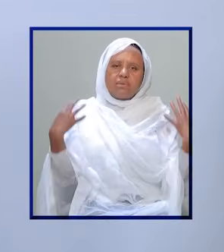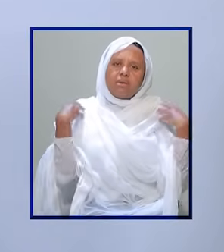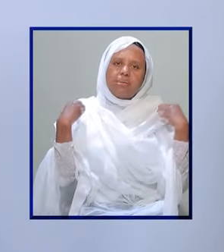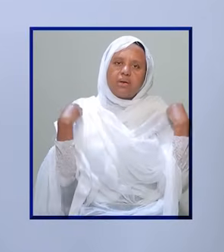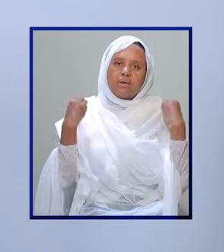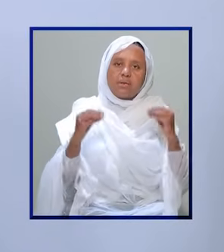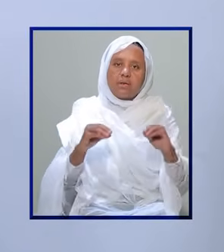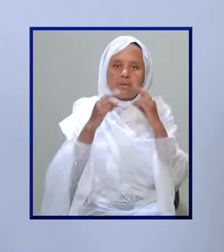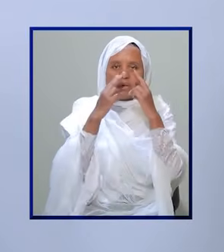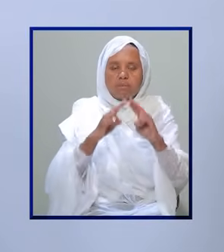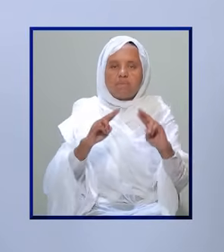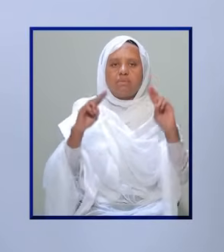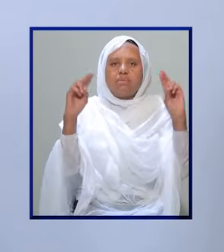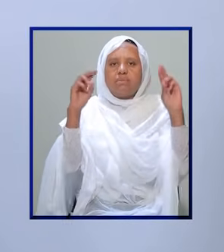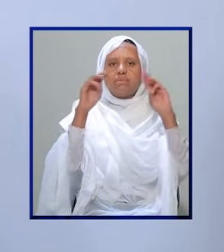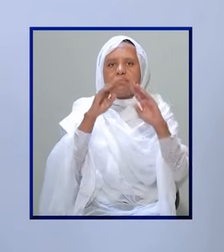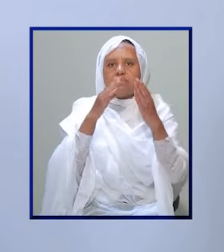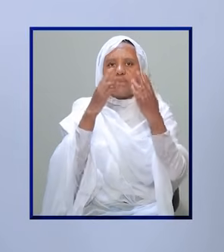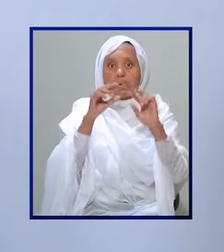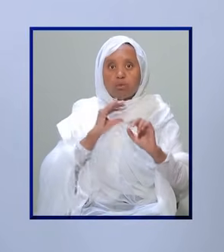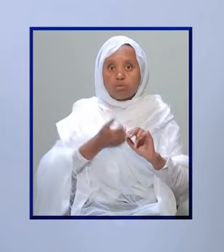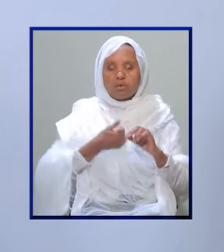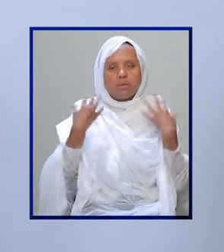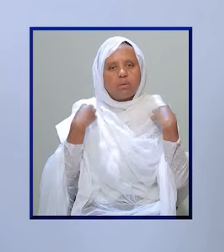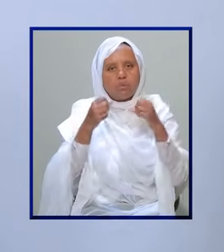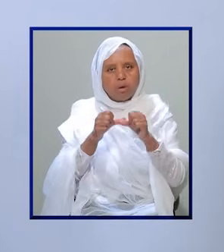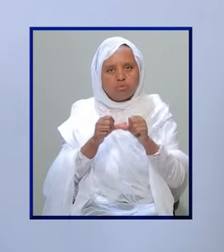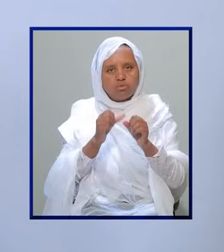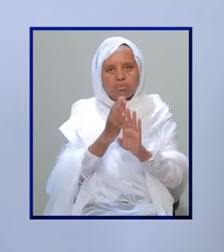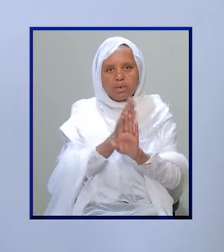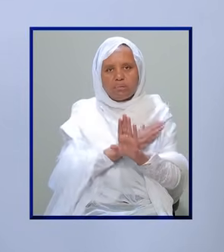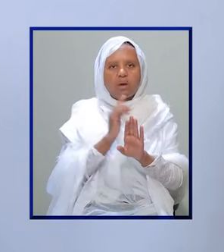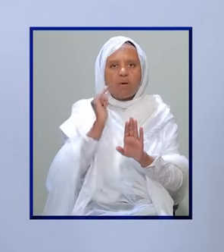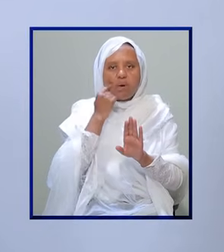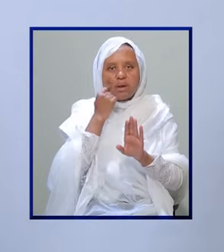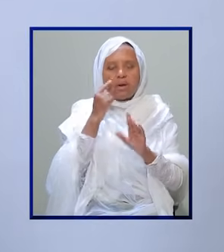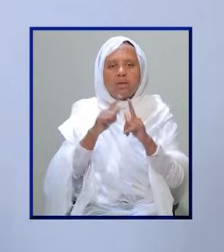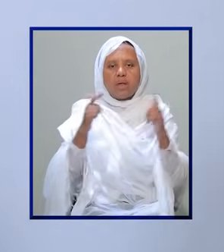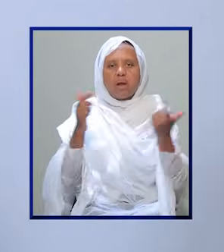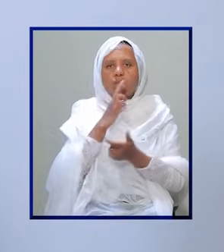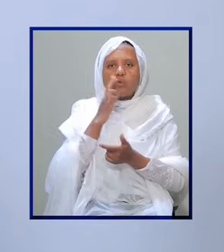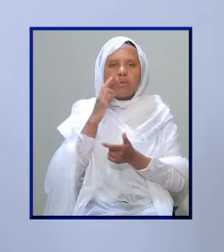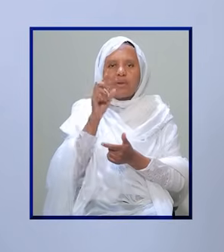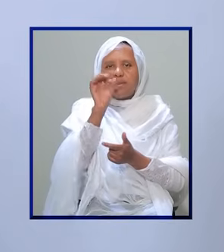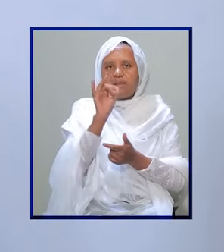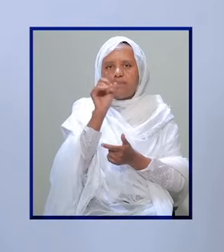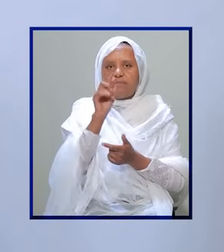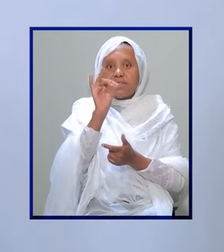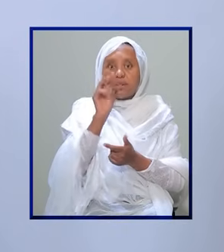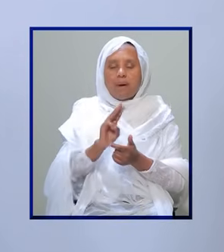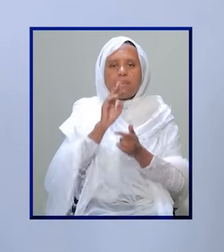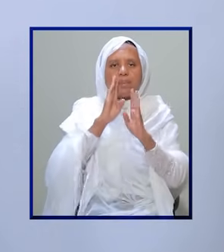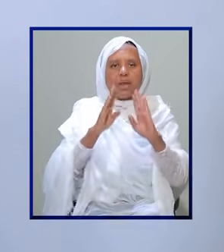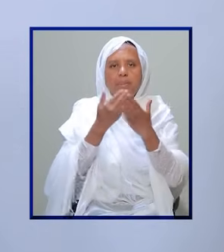ጤና ይስጥልን ክብሯን የሰንበት ማያ መርሃ ግብራችን ተመልካቾች እንደምን አላችሁ? በቅድሚያ እንኳን ለታላቋ ጾመ ፍልሰታ በሰላም